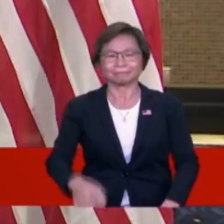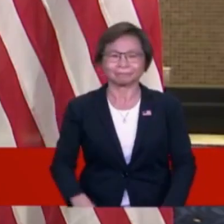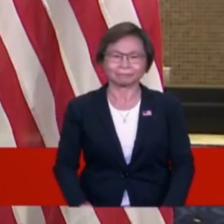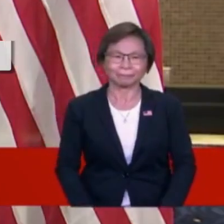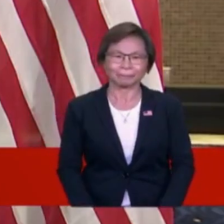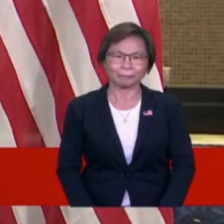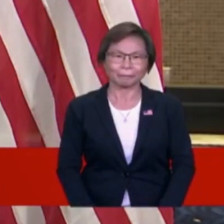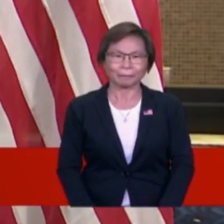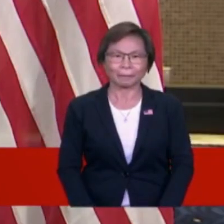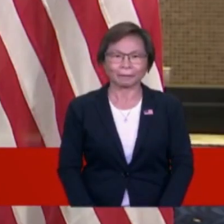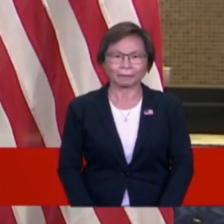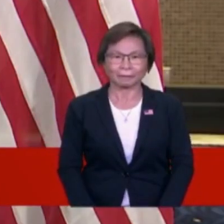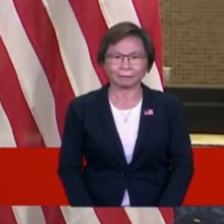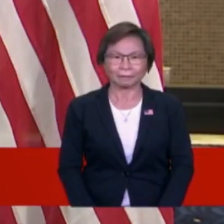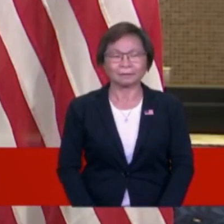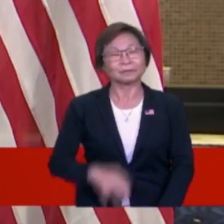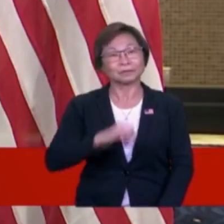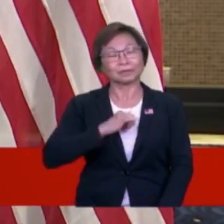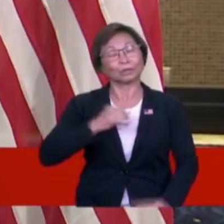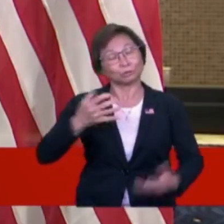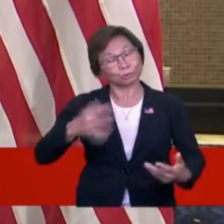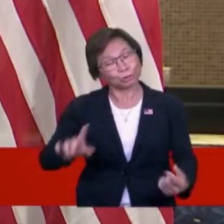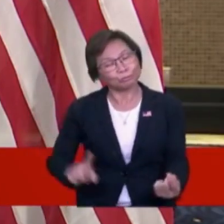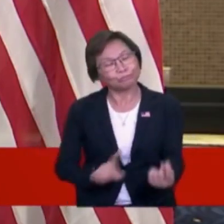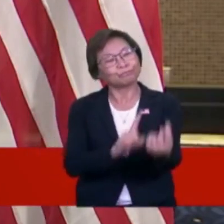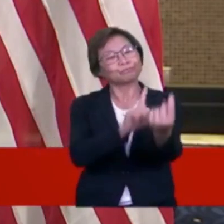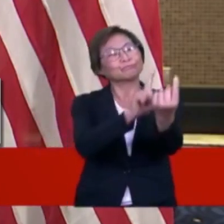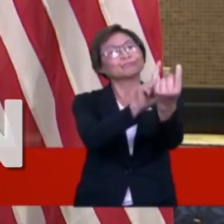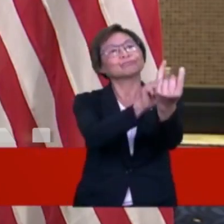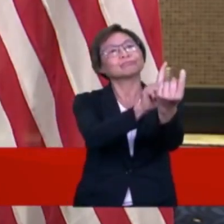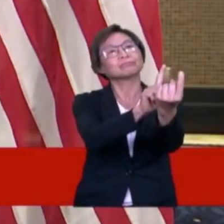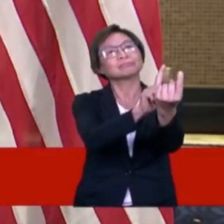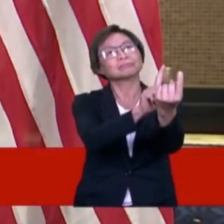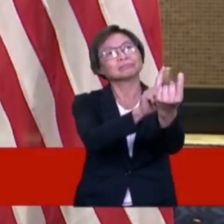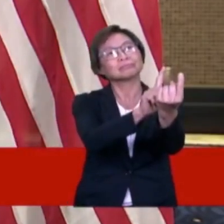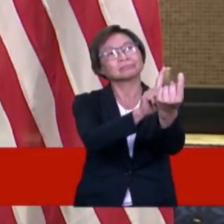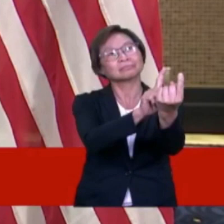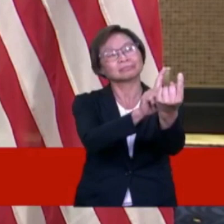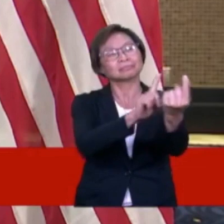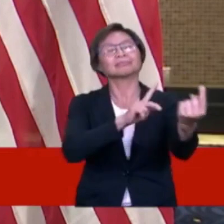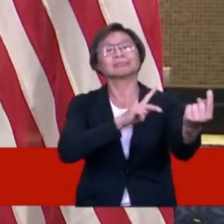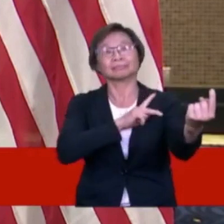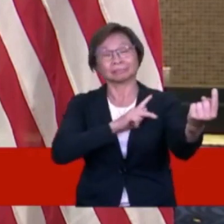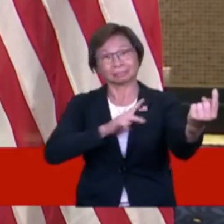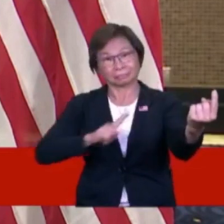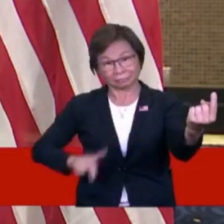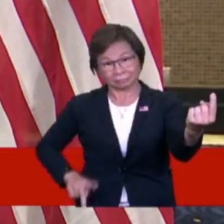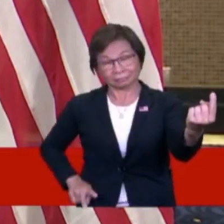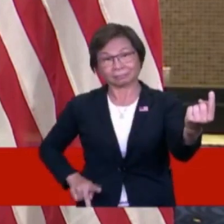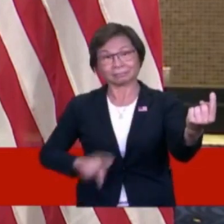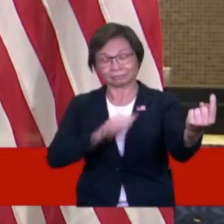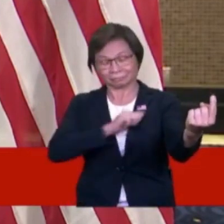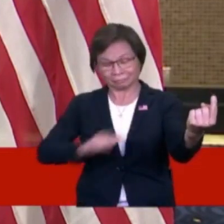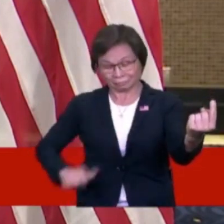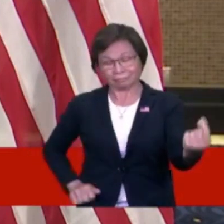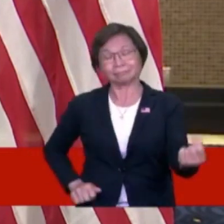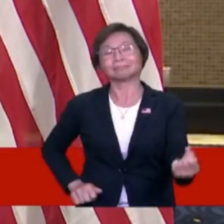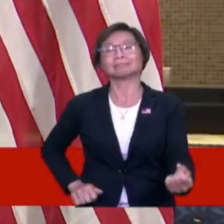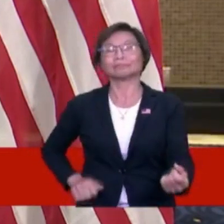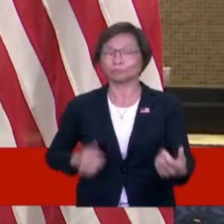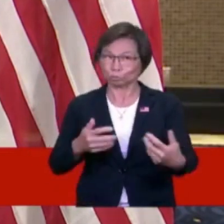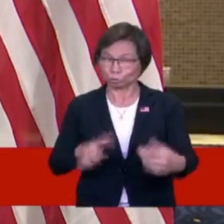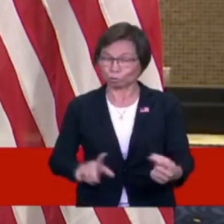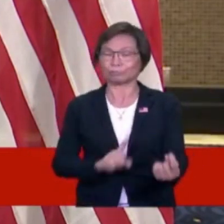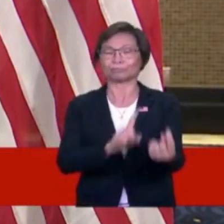hai hai Hai Say telah menghadap kebawah duli Yang Maha Mulia Sri Paduka Baginda yang dipertuan